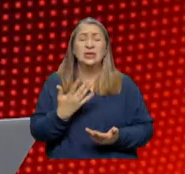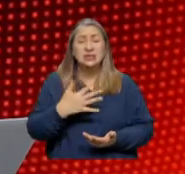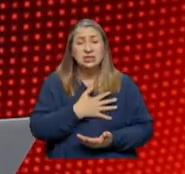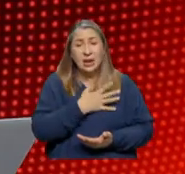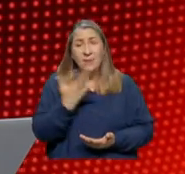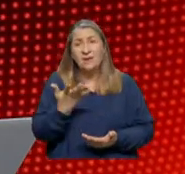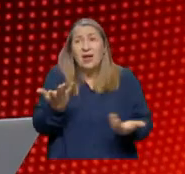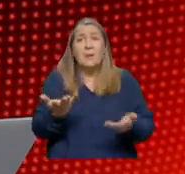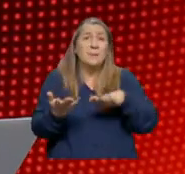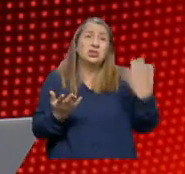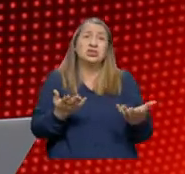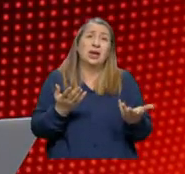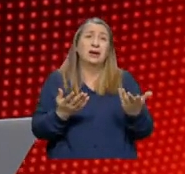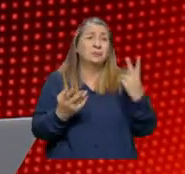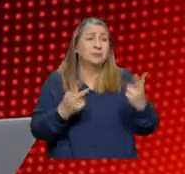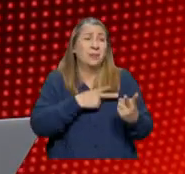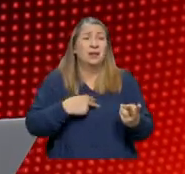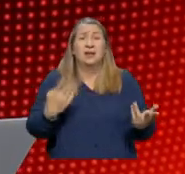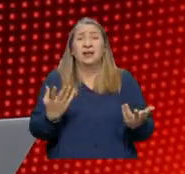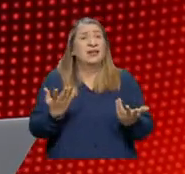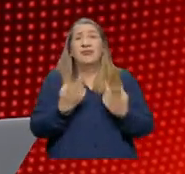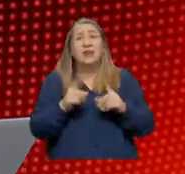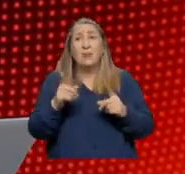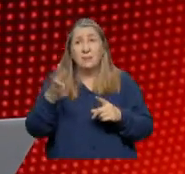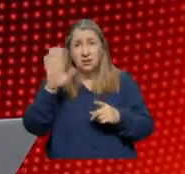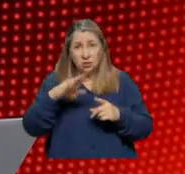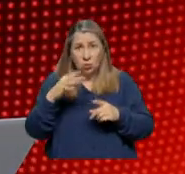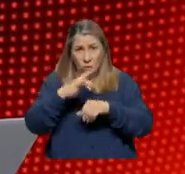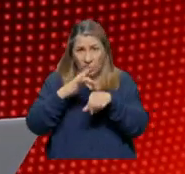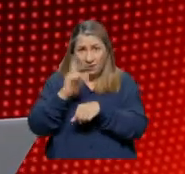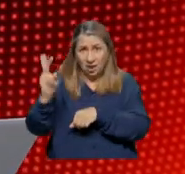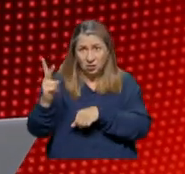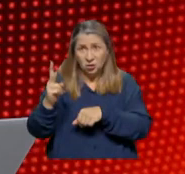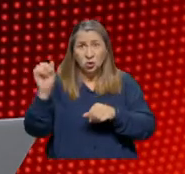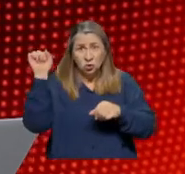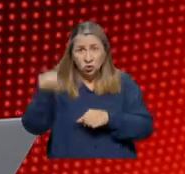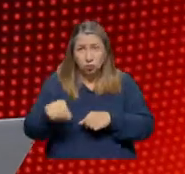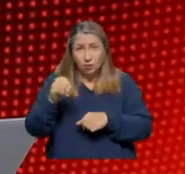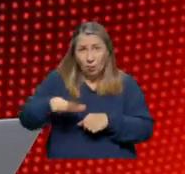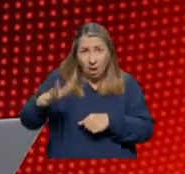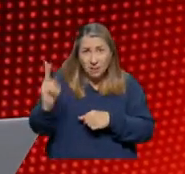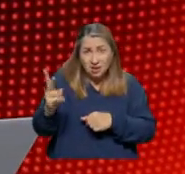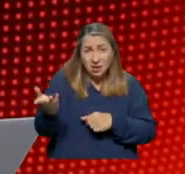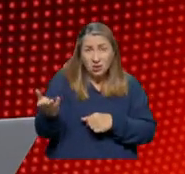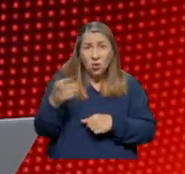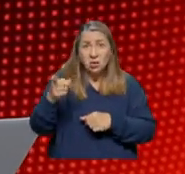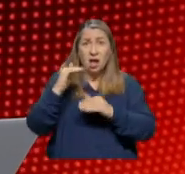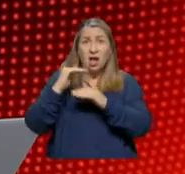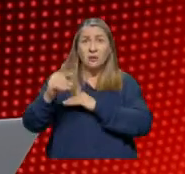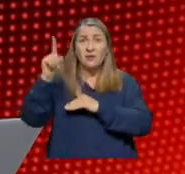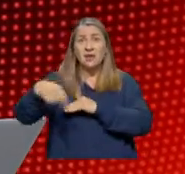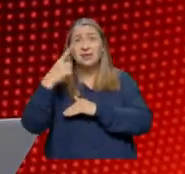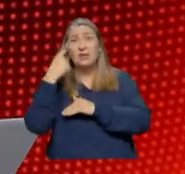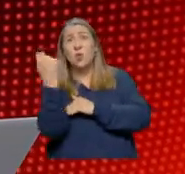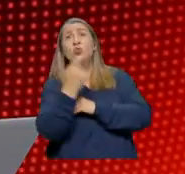CHP veya başka Parti'nin belediyeleri başka ülke mi ait düşman toprağım oralar oradaki halk da